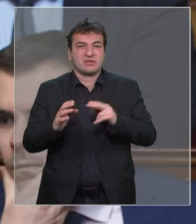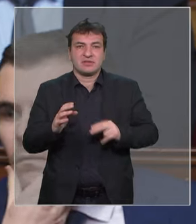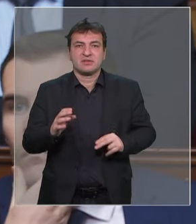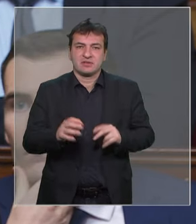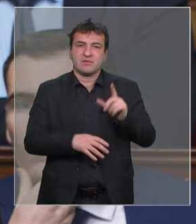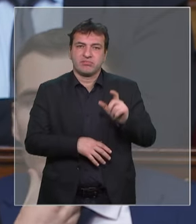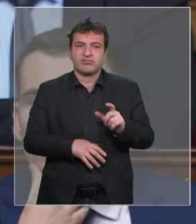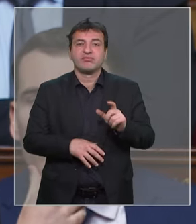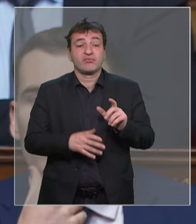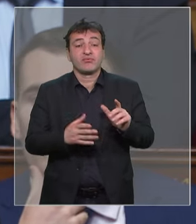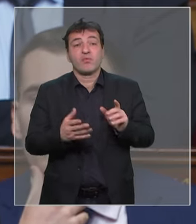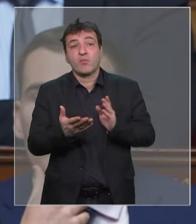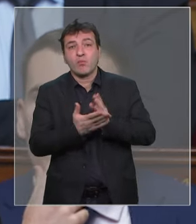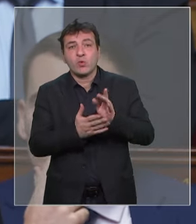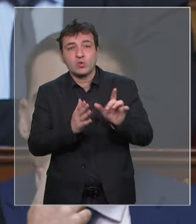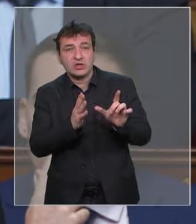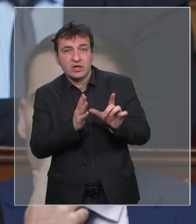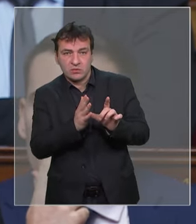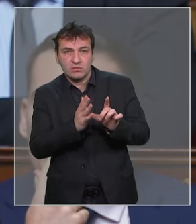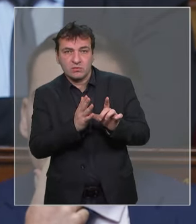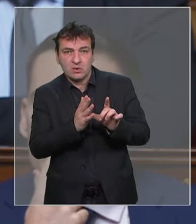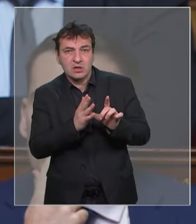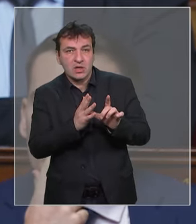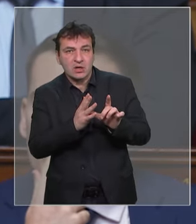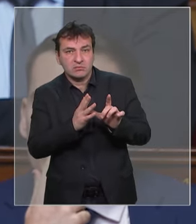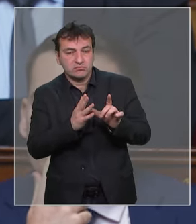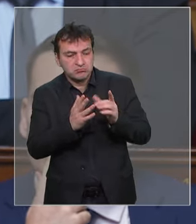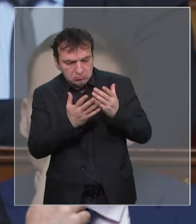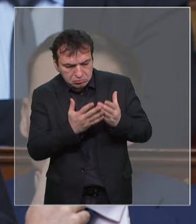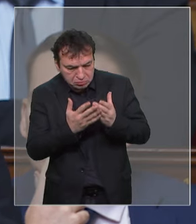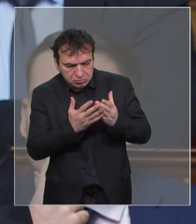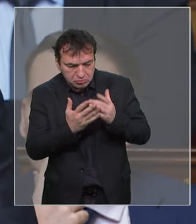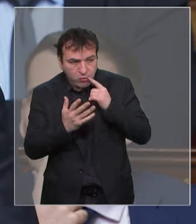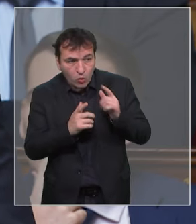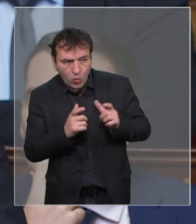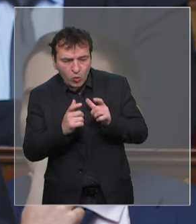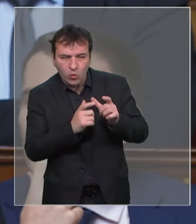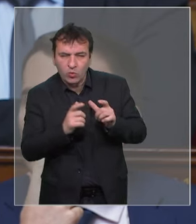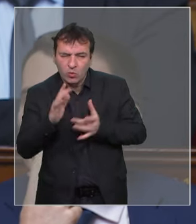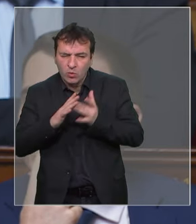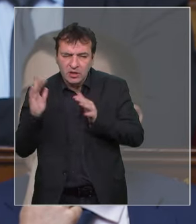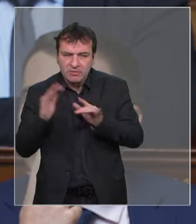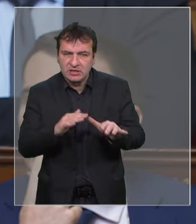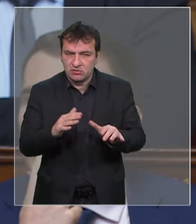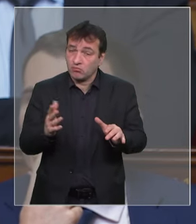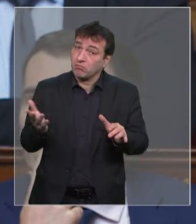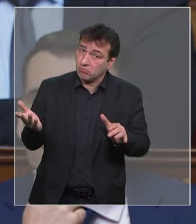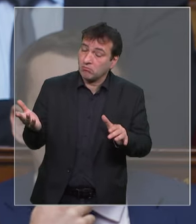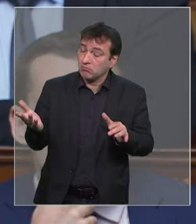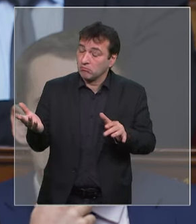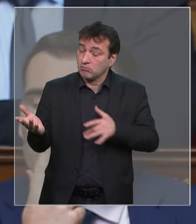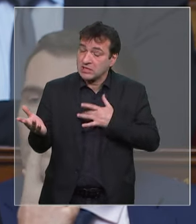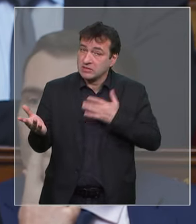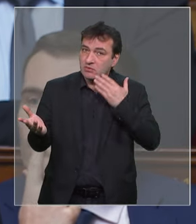projet de loi ayant vocation à contrôler plus fermement l'immigration. Une bien belle perspective si cette volonté était non seulement traduite